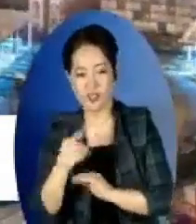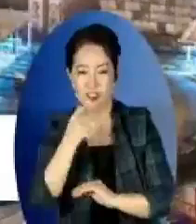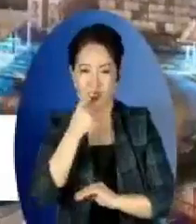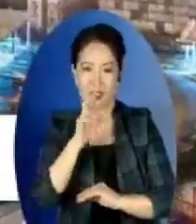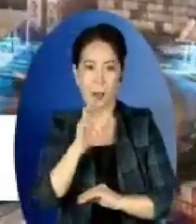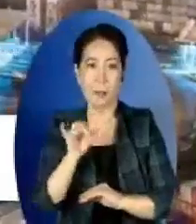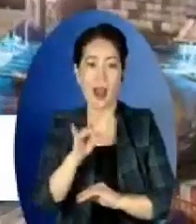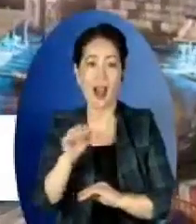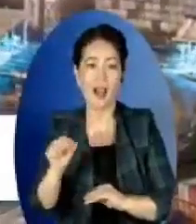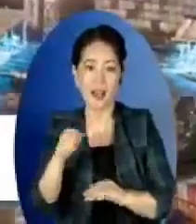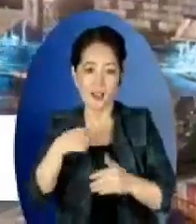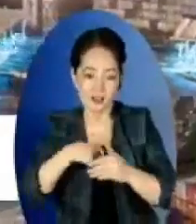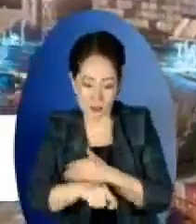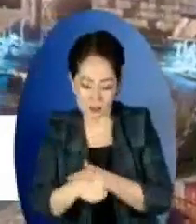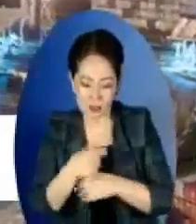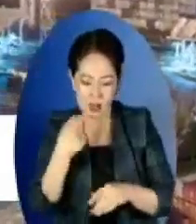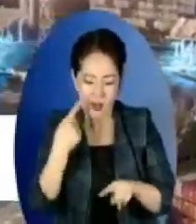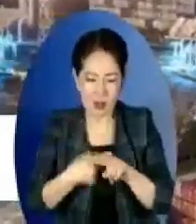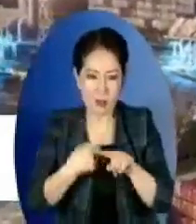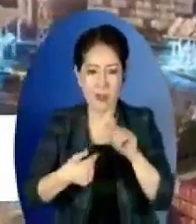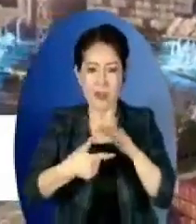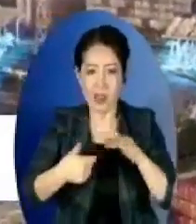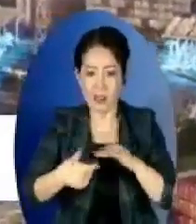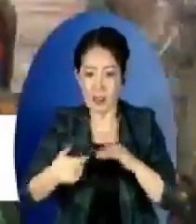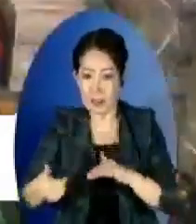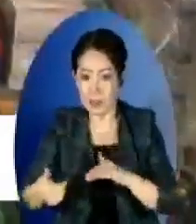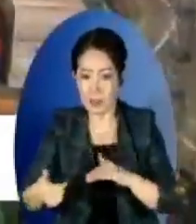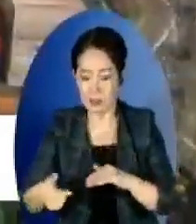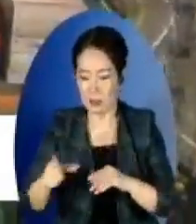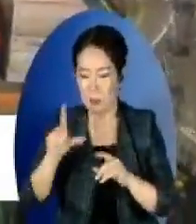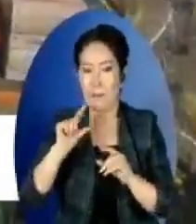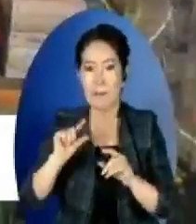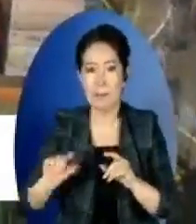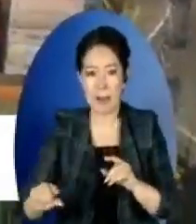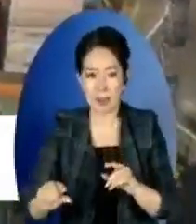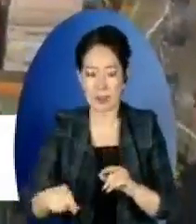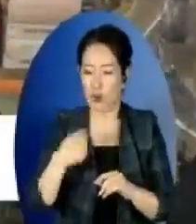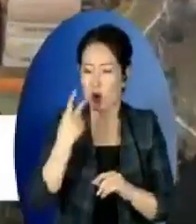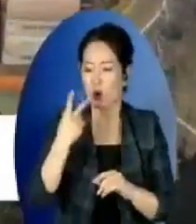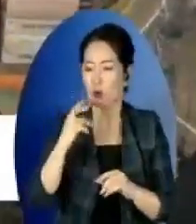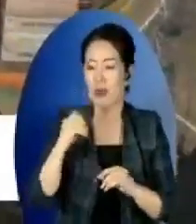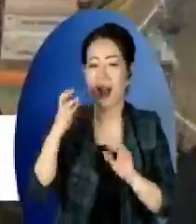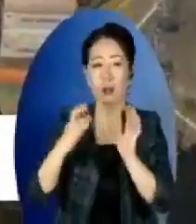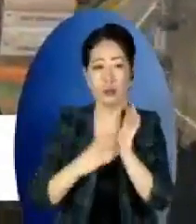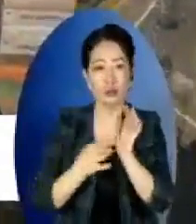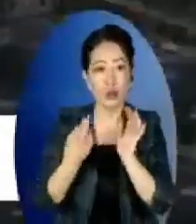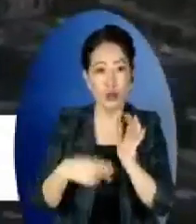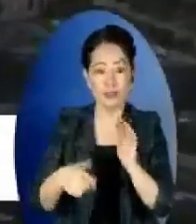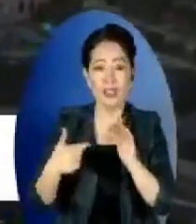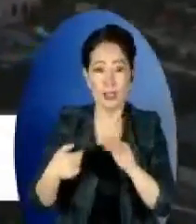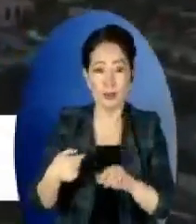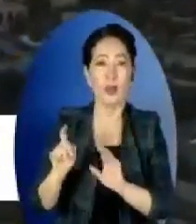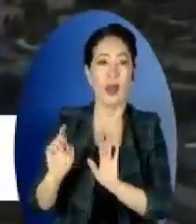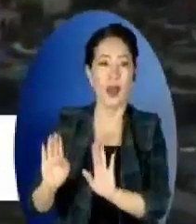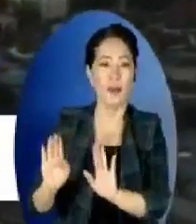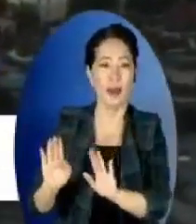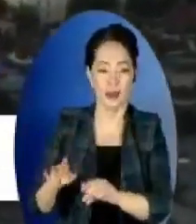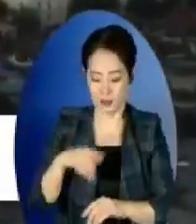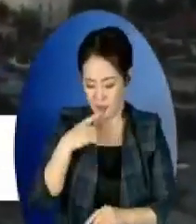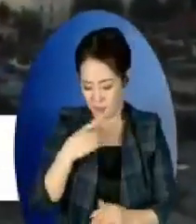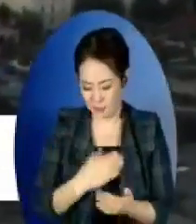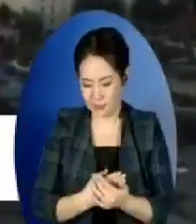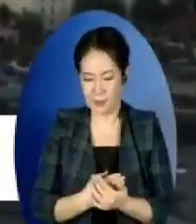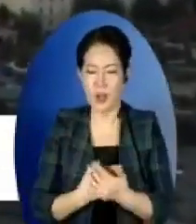бараа бүтээгдэхүүнд тогтоосон нэмэлт татвараа тал хуваар бууруулж, за харин 2019 онд тогтоосон татварыг хивээр үлдээж байгаа юм